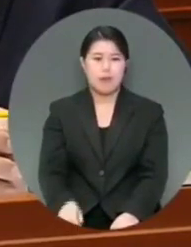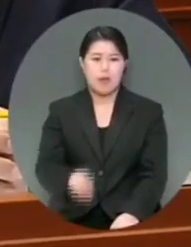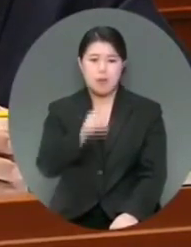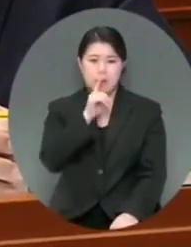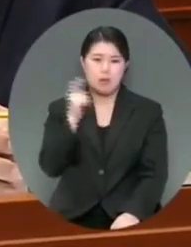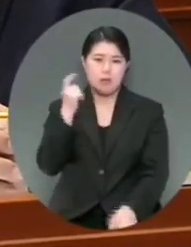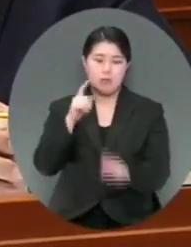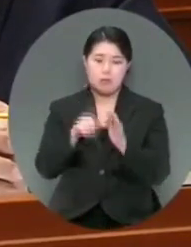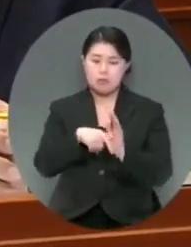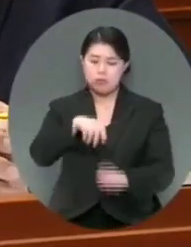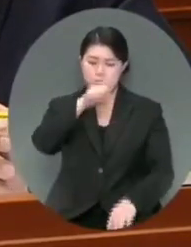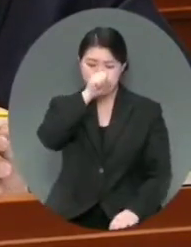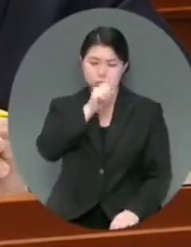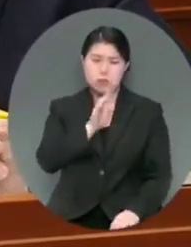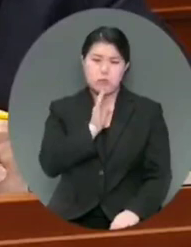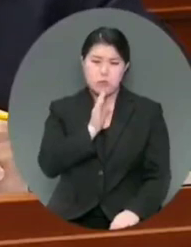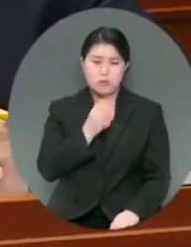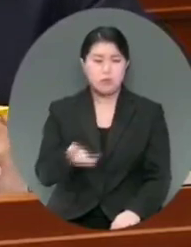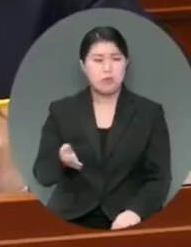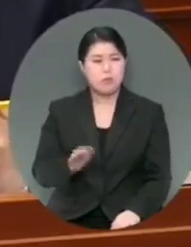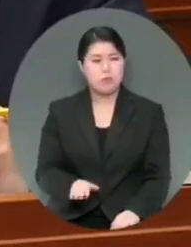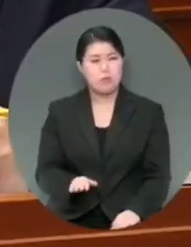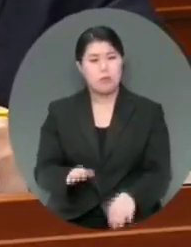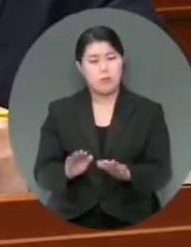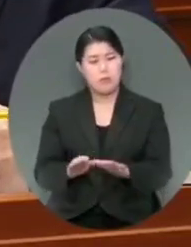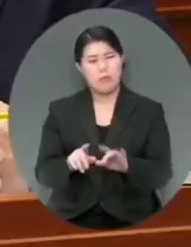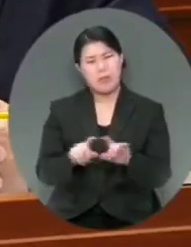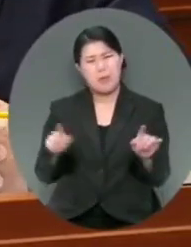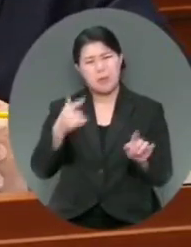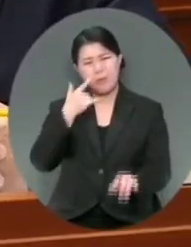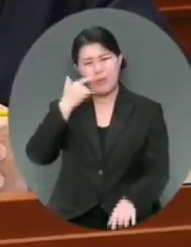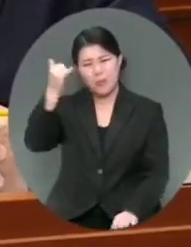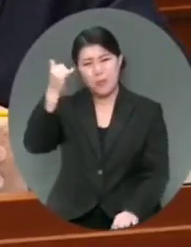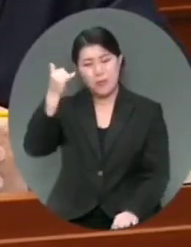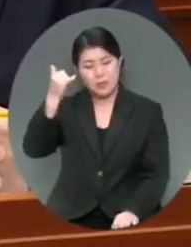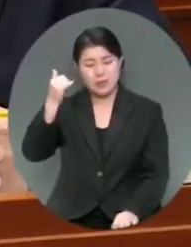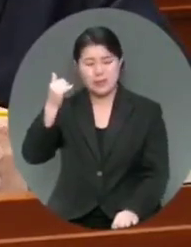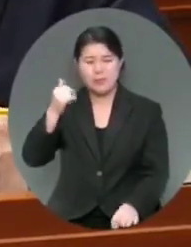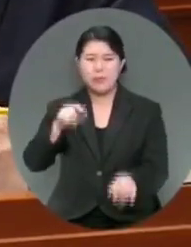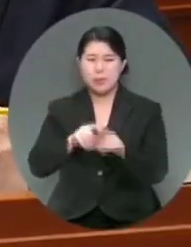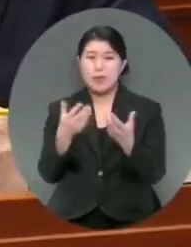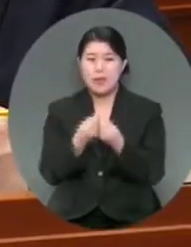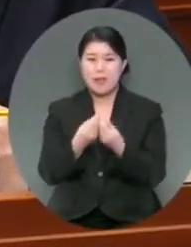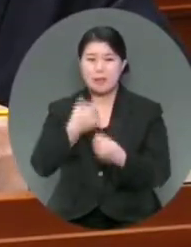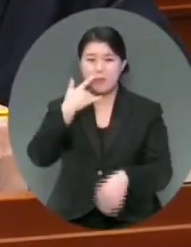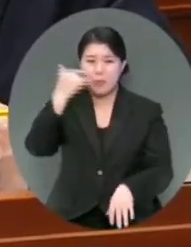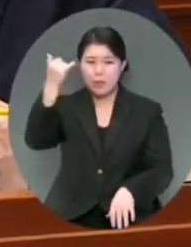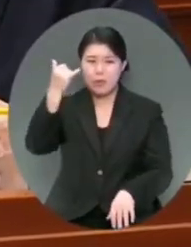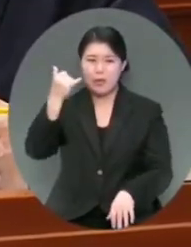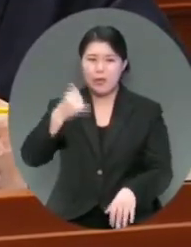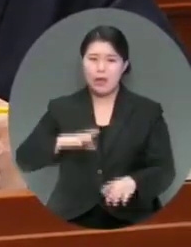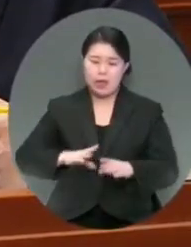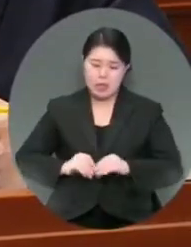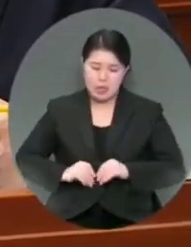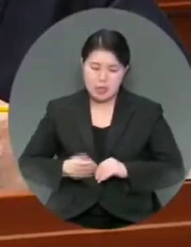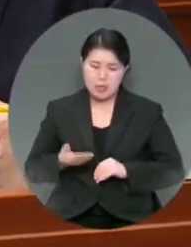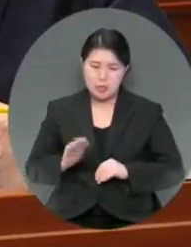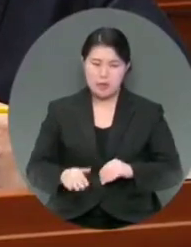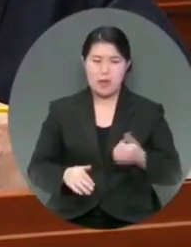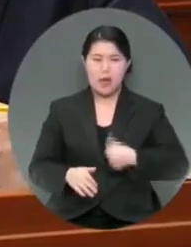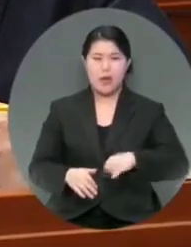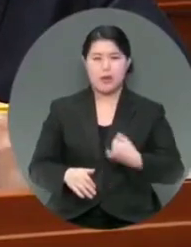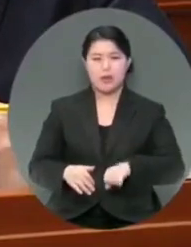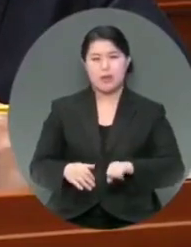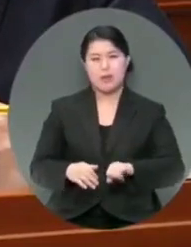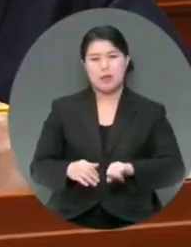들어서는 굉장히 합리적으로 보이는데 보통 부모는 자신은 어려워도 자식은 배가 고프지 않게 하는 게 부모